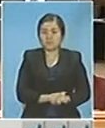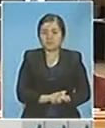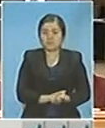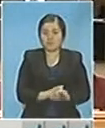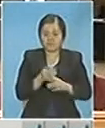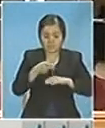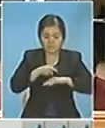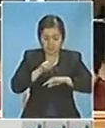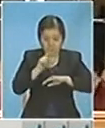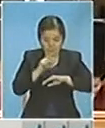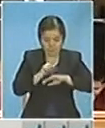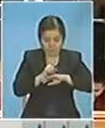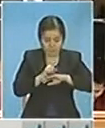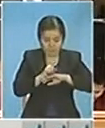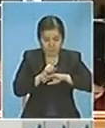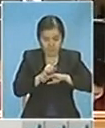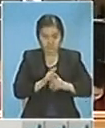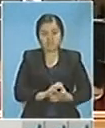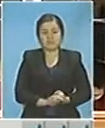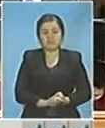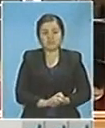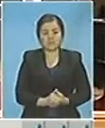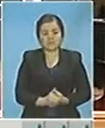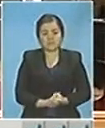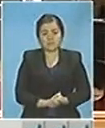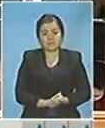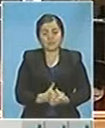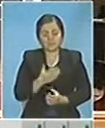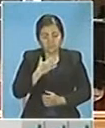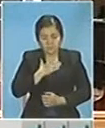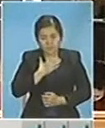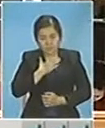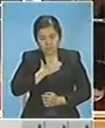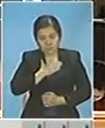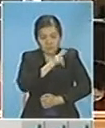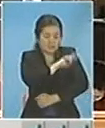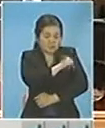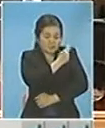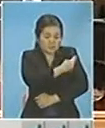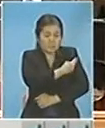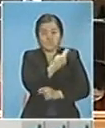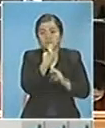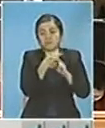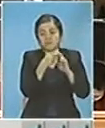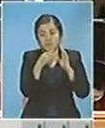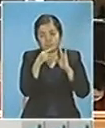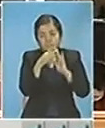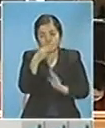กราบเรียนท่านประธานสภาที่เคารพกระผมนายแพทย์เวงโตจิรการสมาชิก